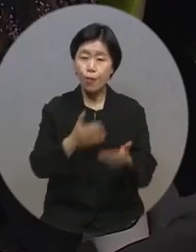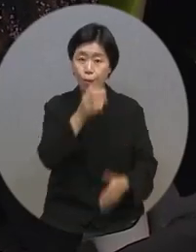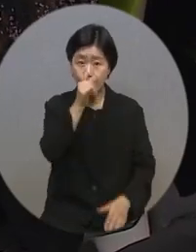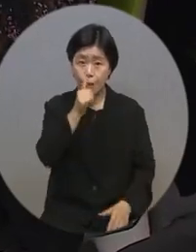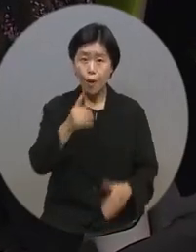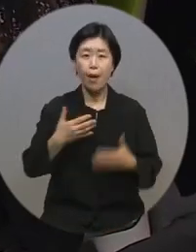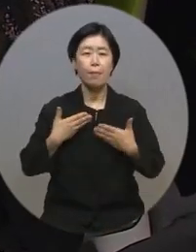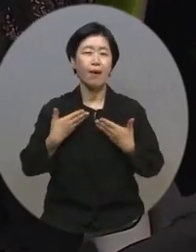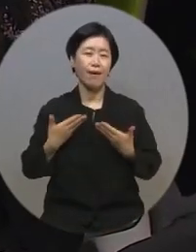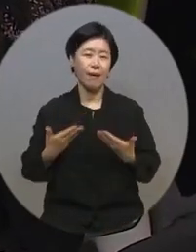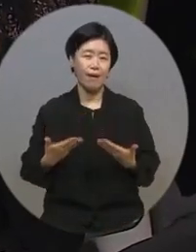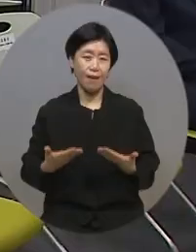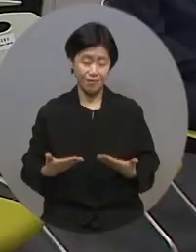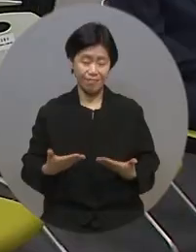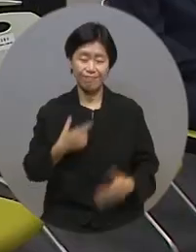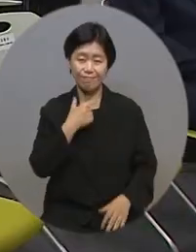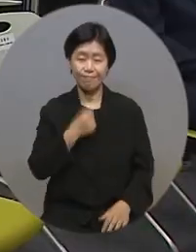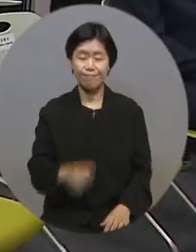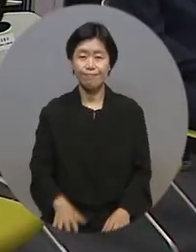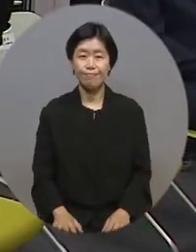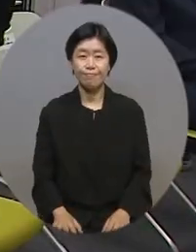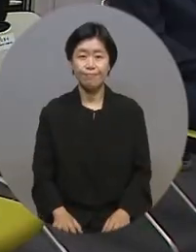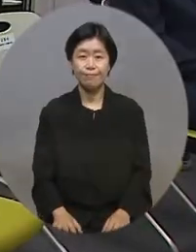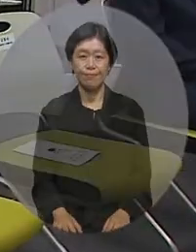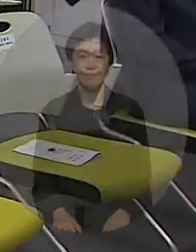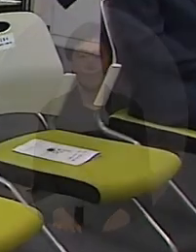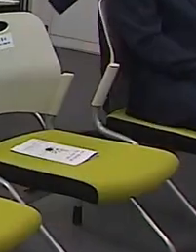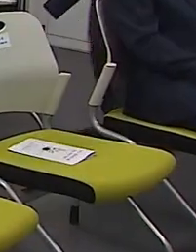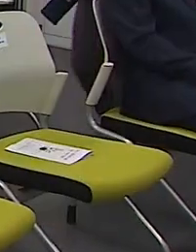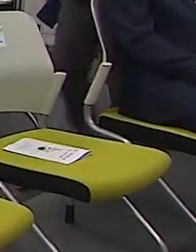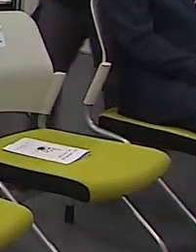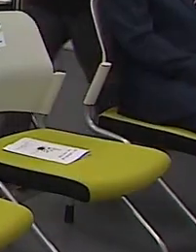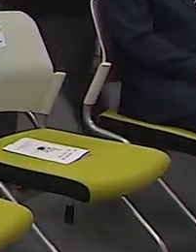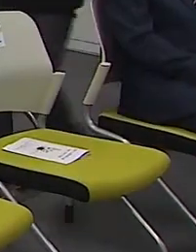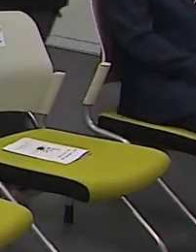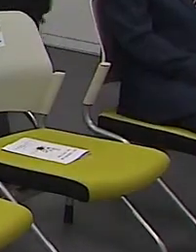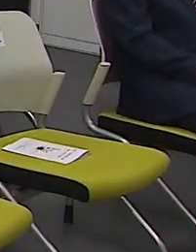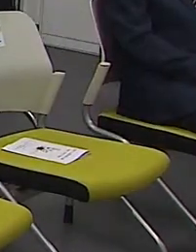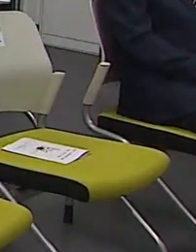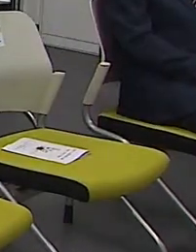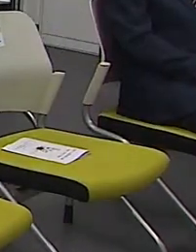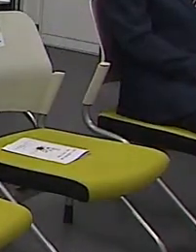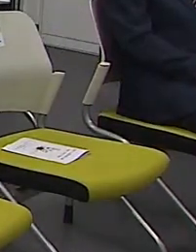편안한 휴식을 갖기를 바랍니다. 복지TV 뉴스 정유정입니다.